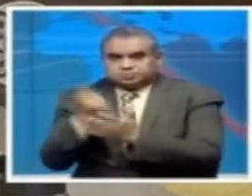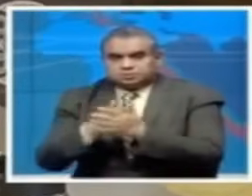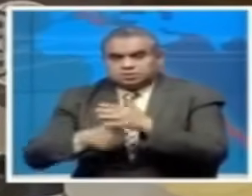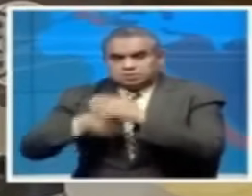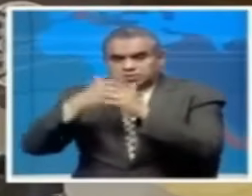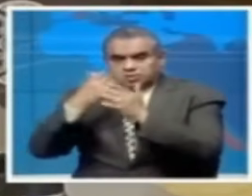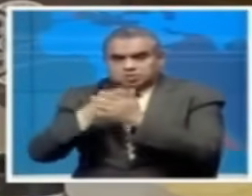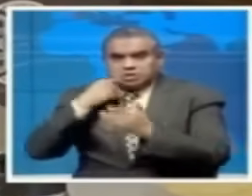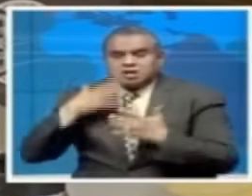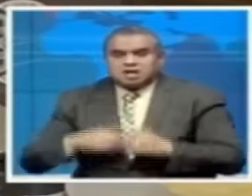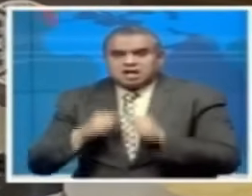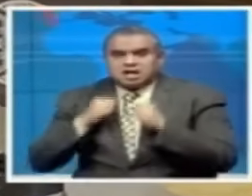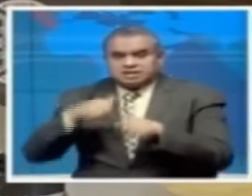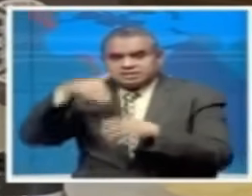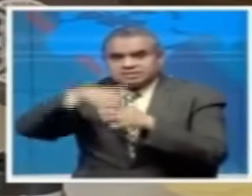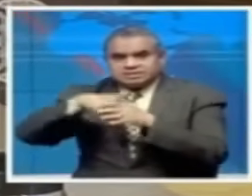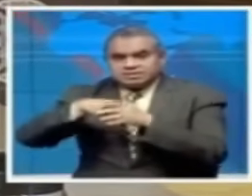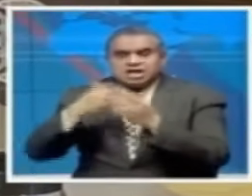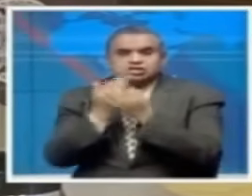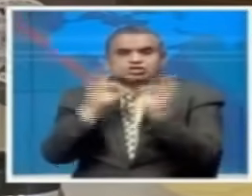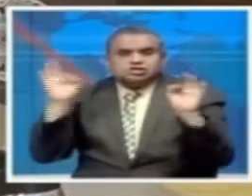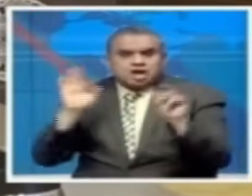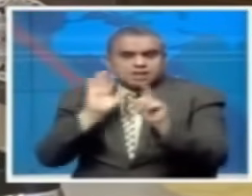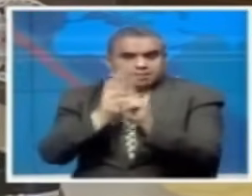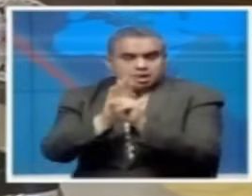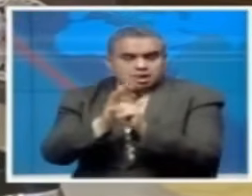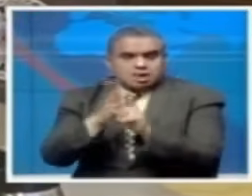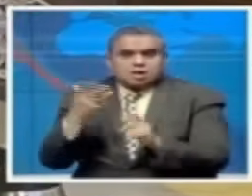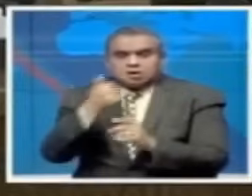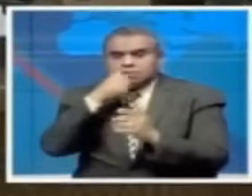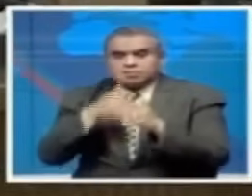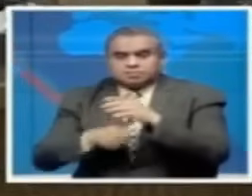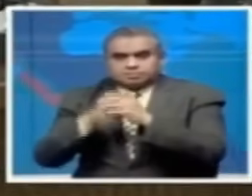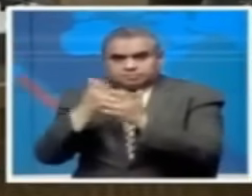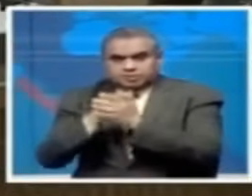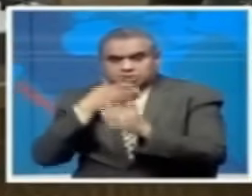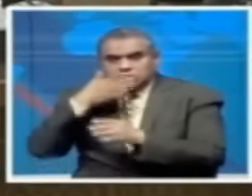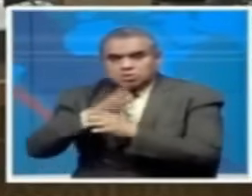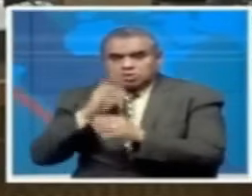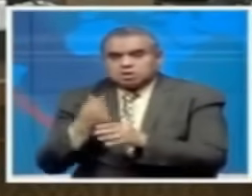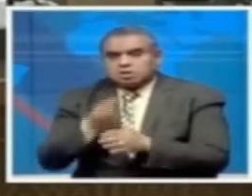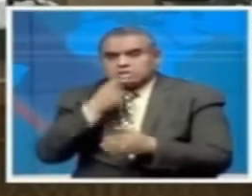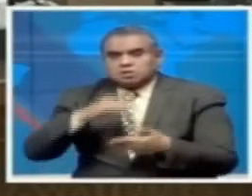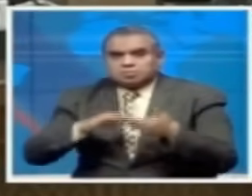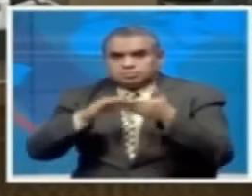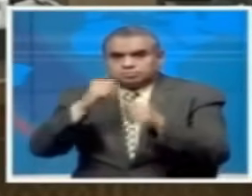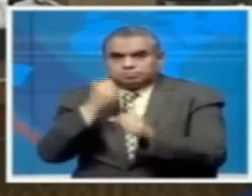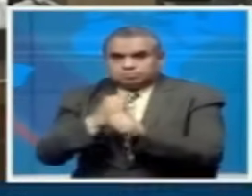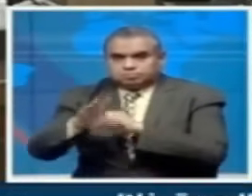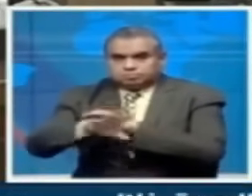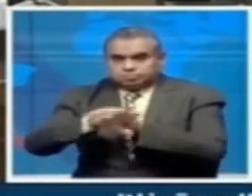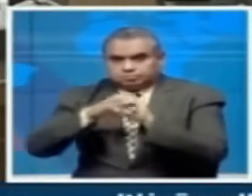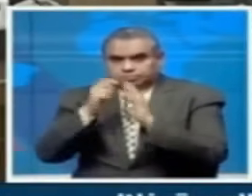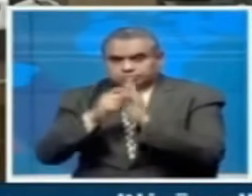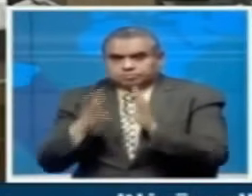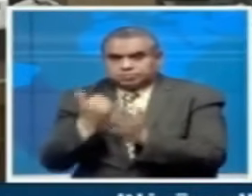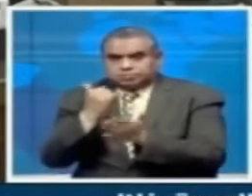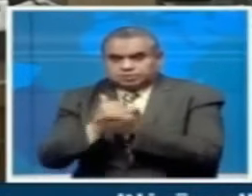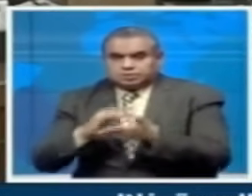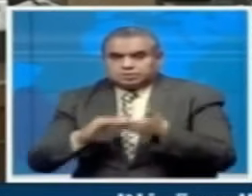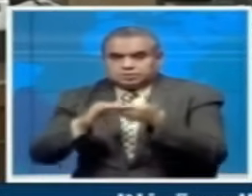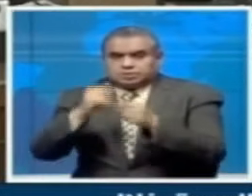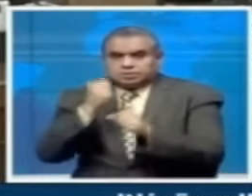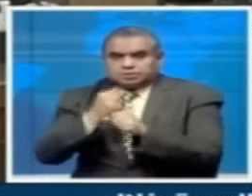في منظومة التأمين الصحي الشامل، والاعتماد على المكون المحلي في التنفيذ. وتنفيذا لوثيقة سياسة